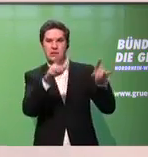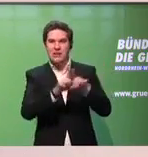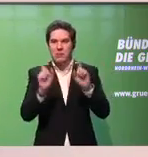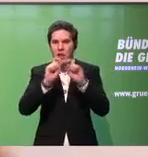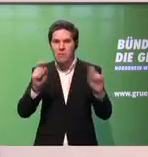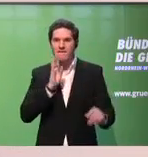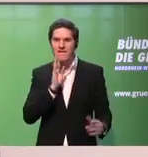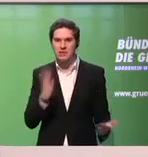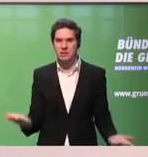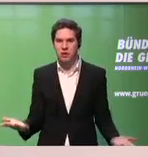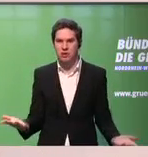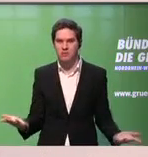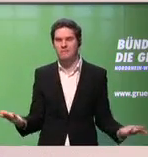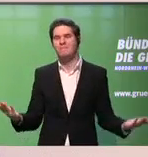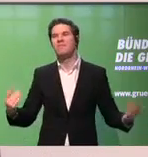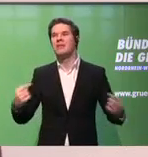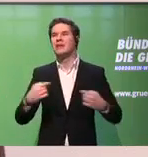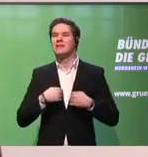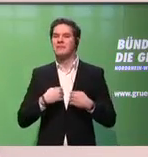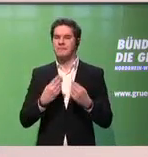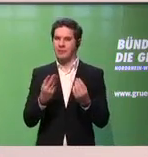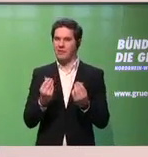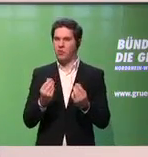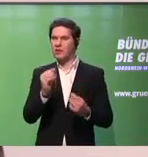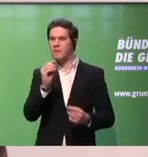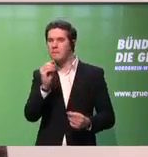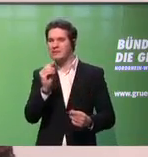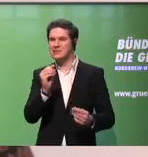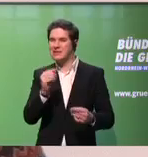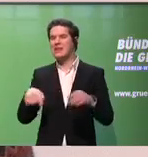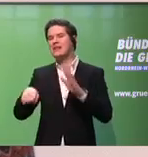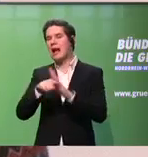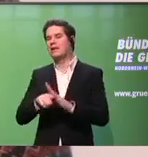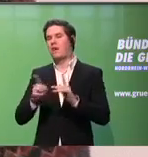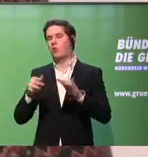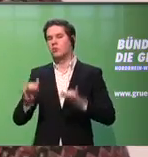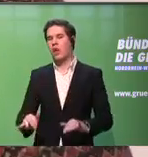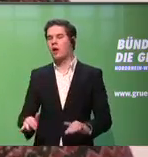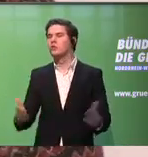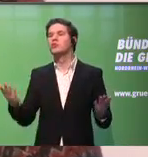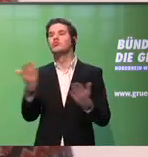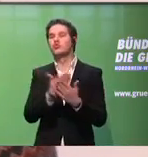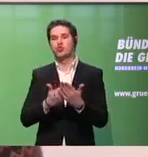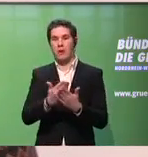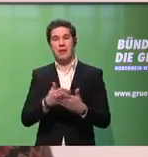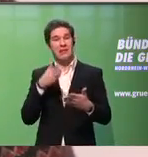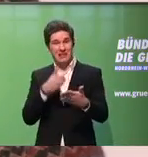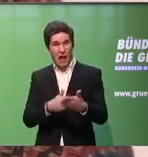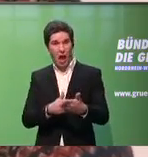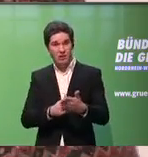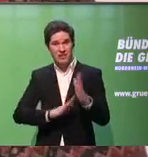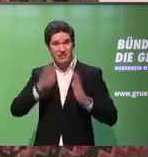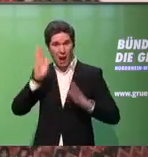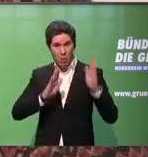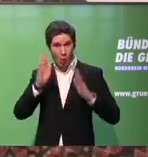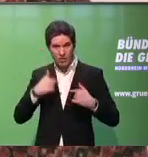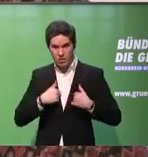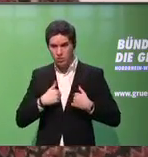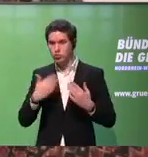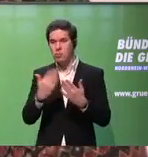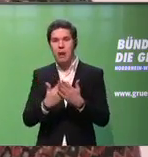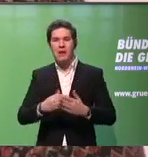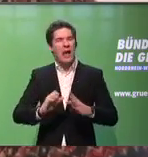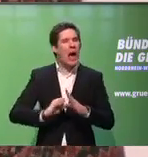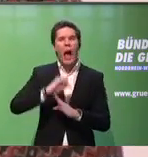ich falsch fände in Sachen direkter Demokratie wäre, wenn wir zu großen europäischen